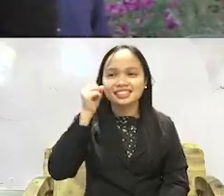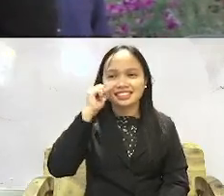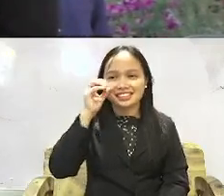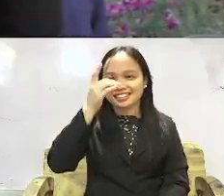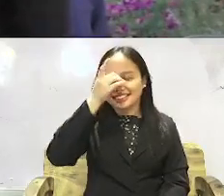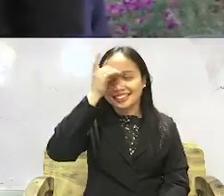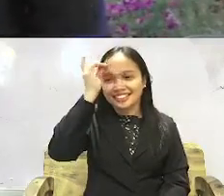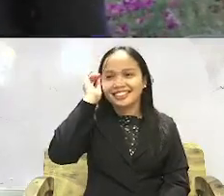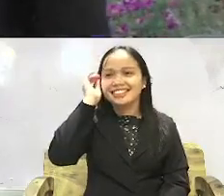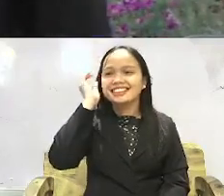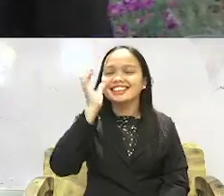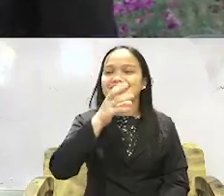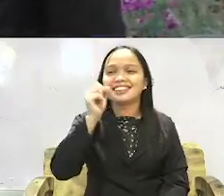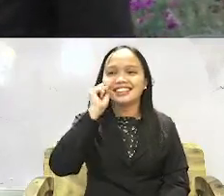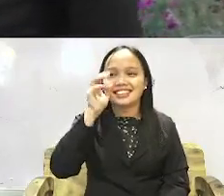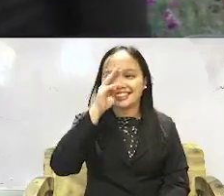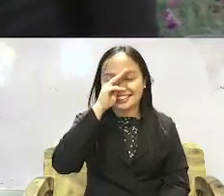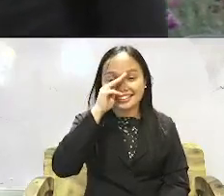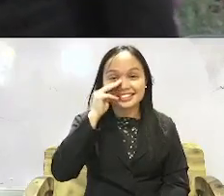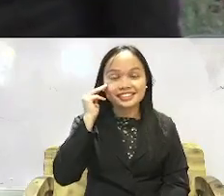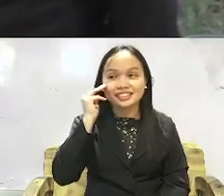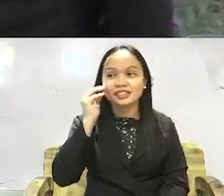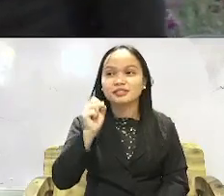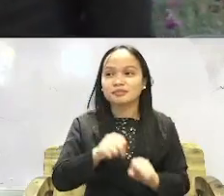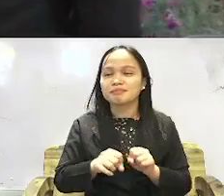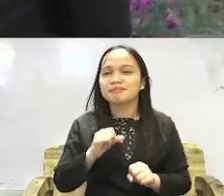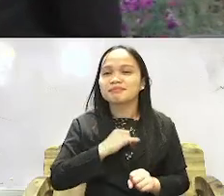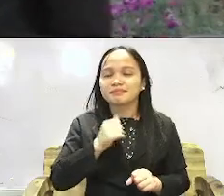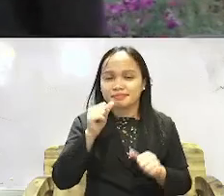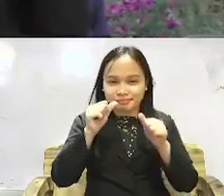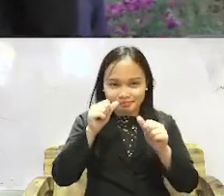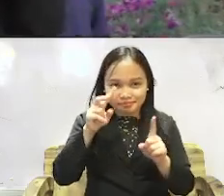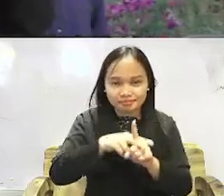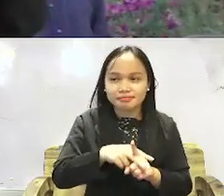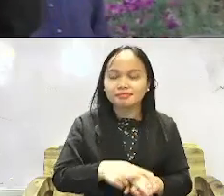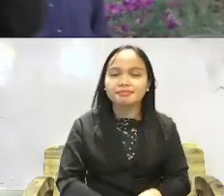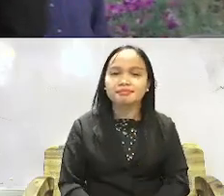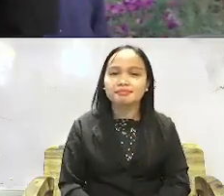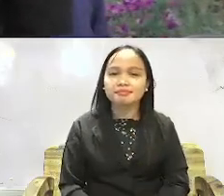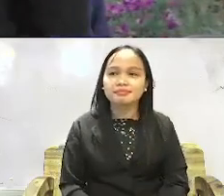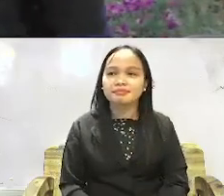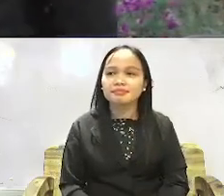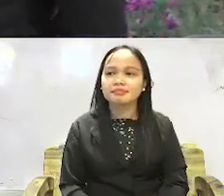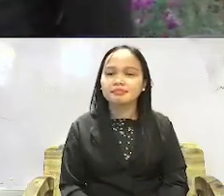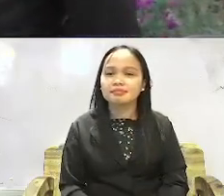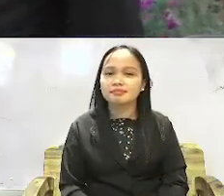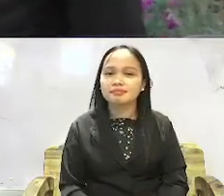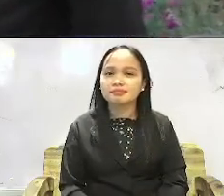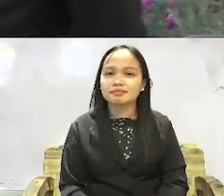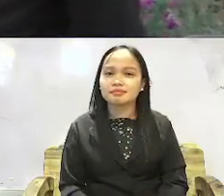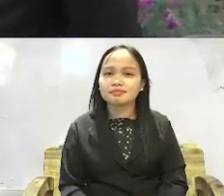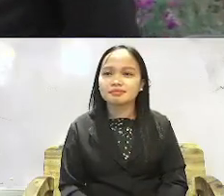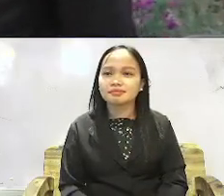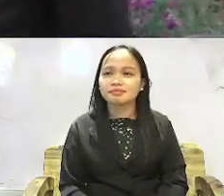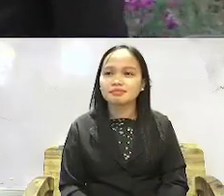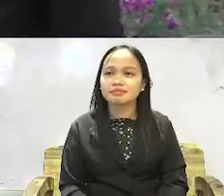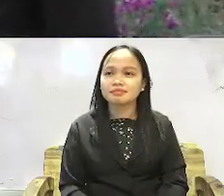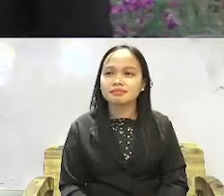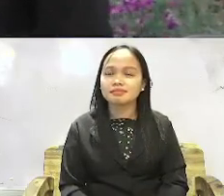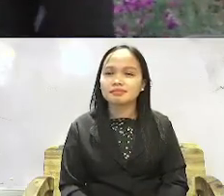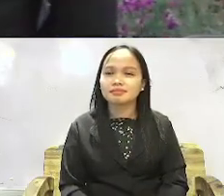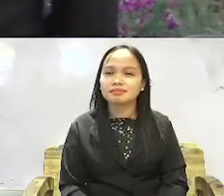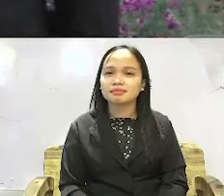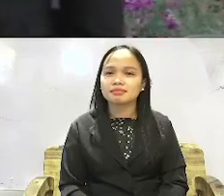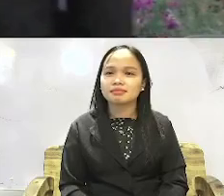kay Sir Maki. At i-apply ko po ito sa pamamagitan po na natutunan ko. At pag-pray niyo po